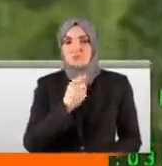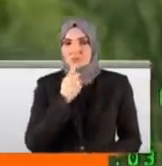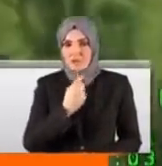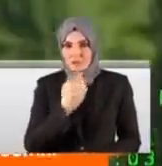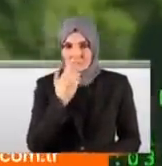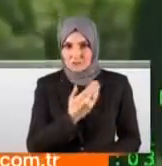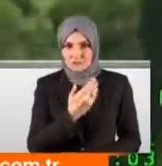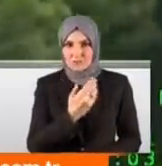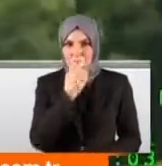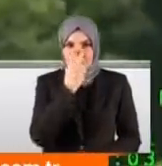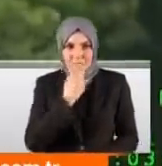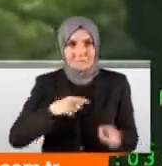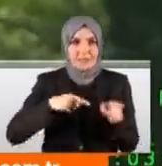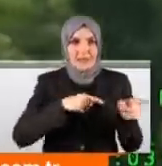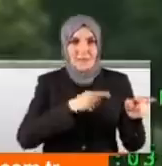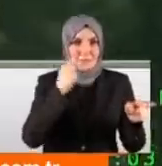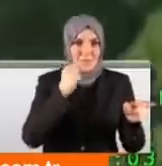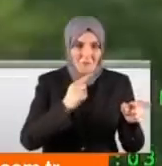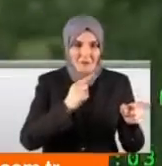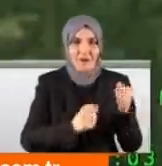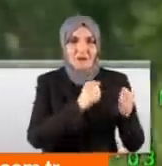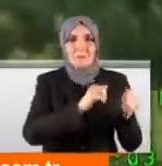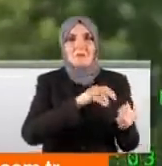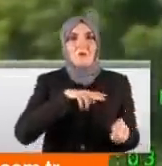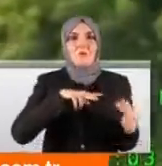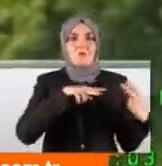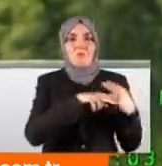kısmı aracın yoldan çıkarılmasıyla son buldu